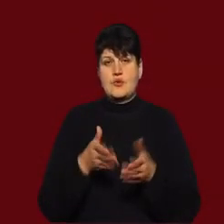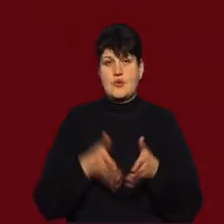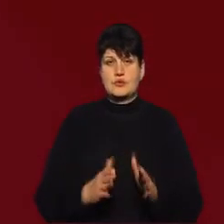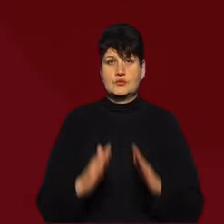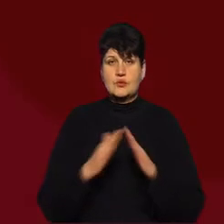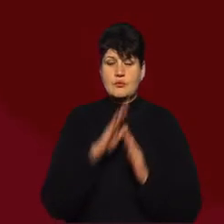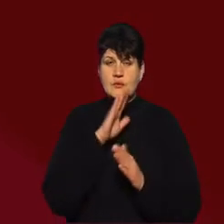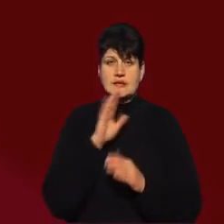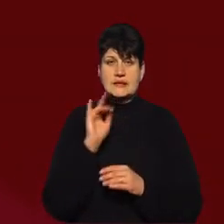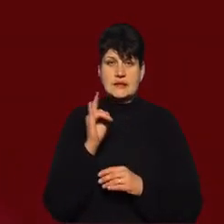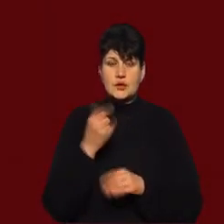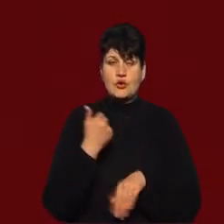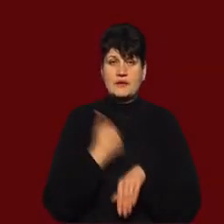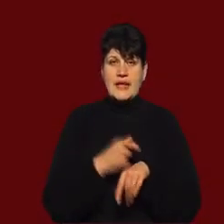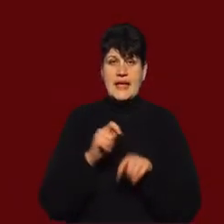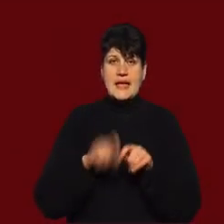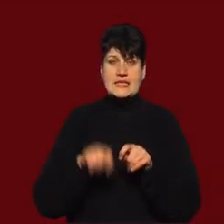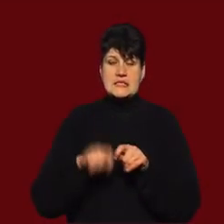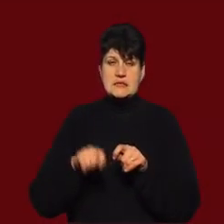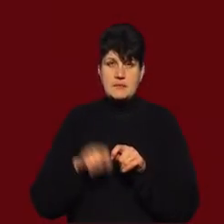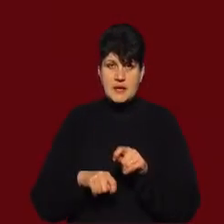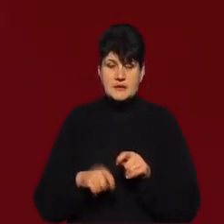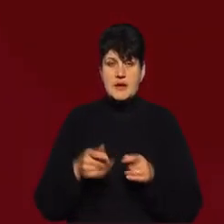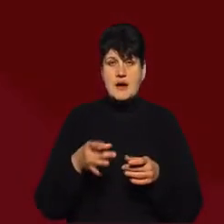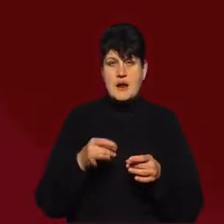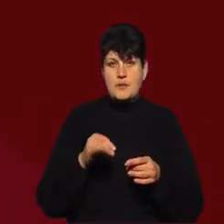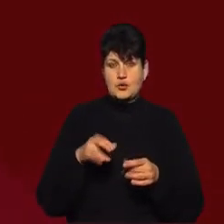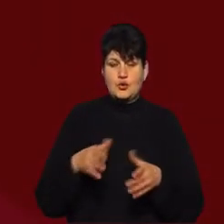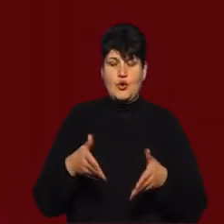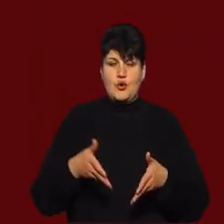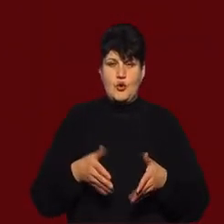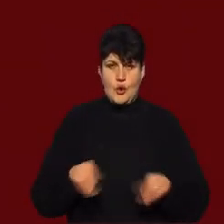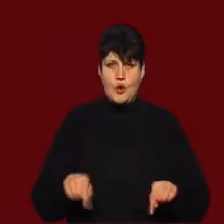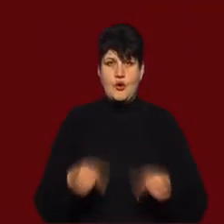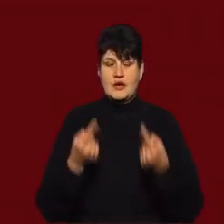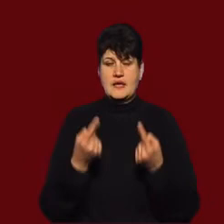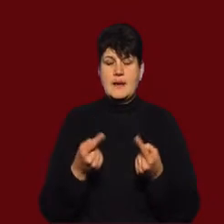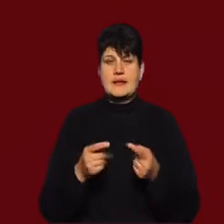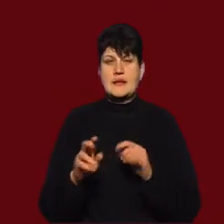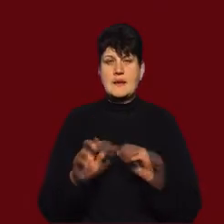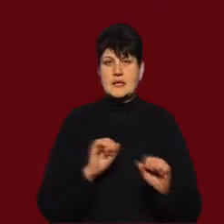Головний експерт за напрямом репродуктологія Департаменту охорони здоров'я облдержадміністрації.